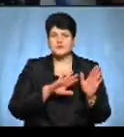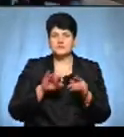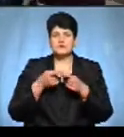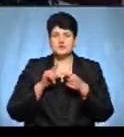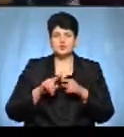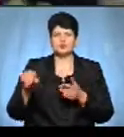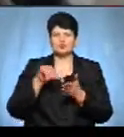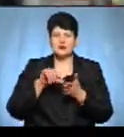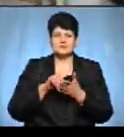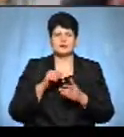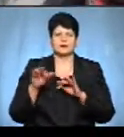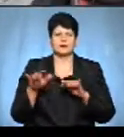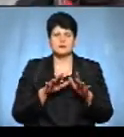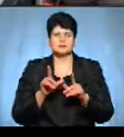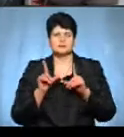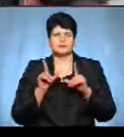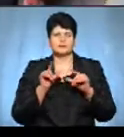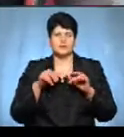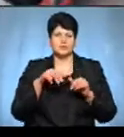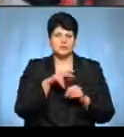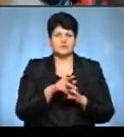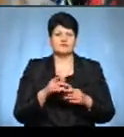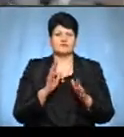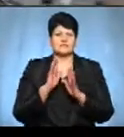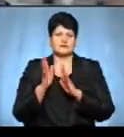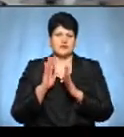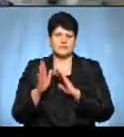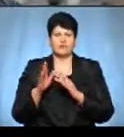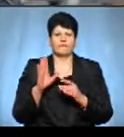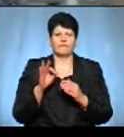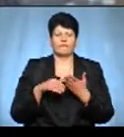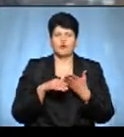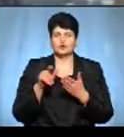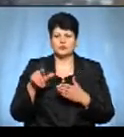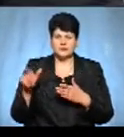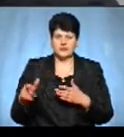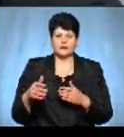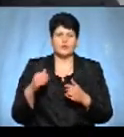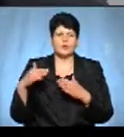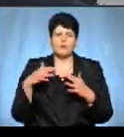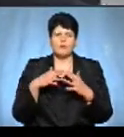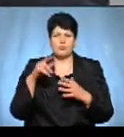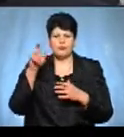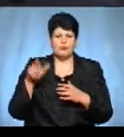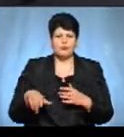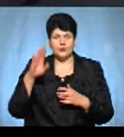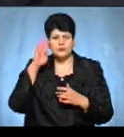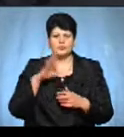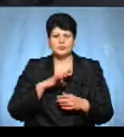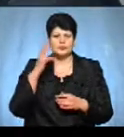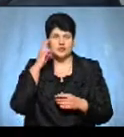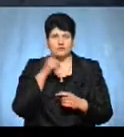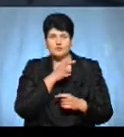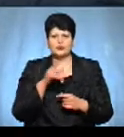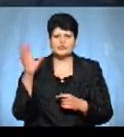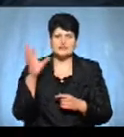Після цього учасники акції вирушають до скверу волонтерів. Боєць добровольчої армії Дмитро Гайдуцький перебував у Києві